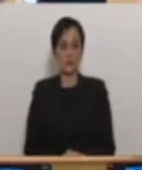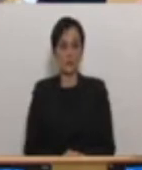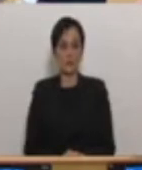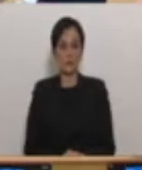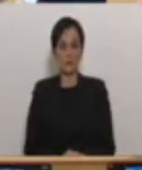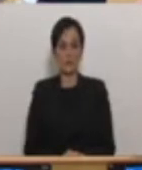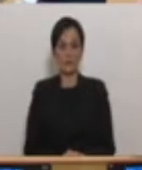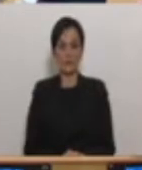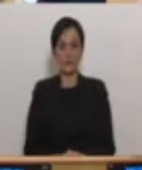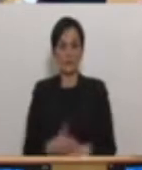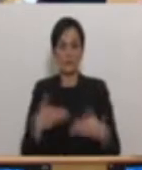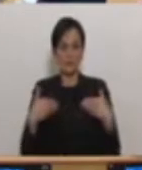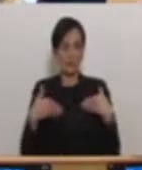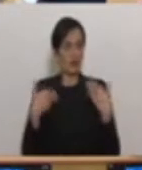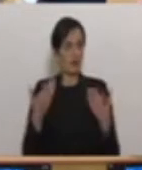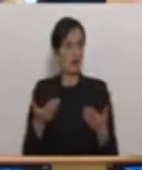მოგესალმებით კოლეგებო.